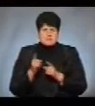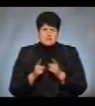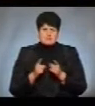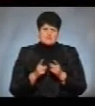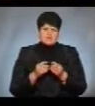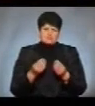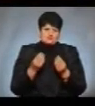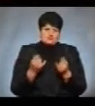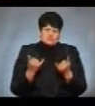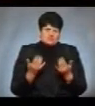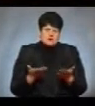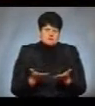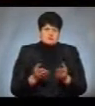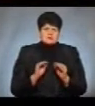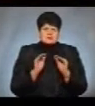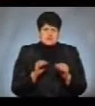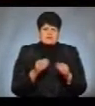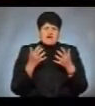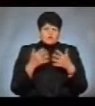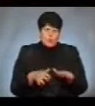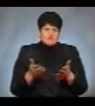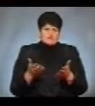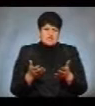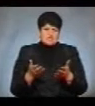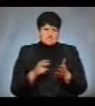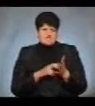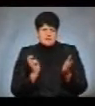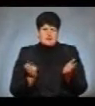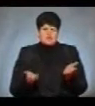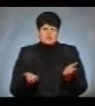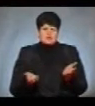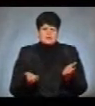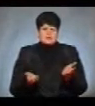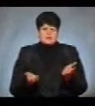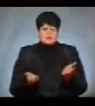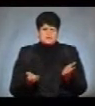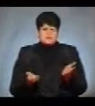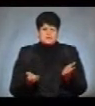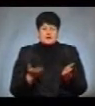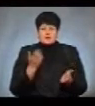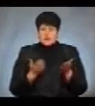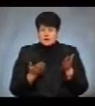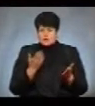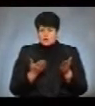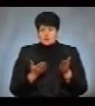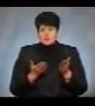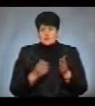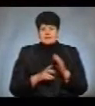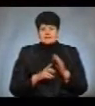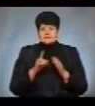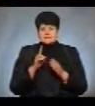більш сучасні, ставити якісь автоматичні вимикачі. Ну, якщо релігійна